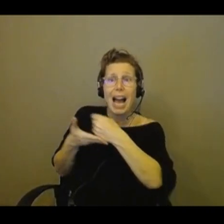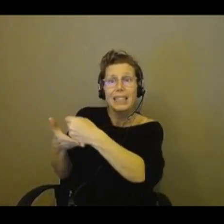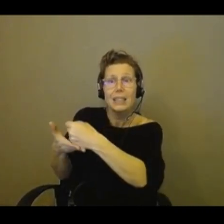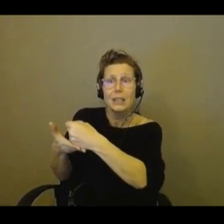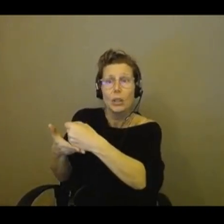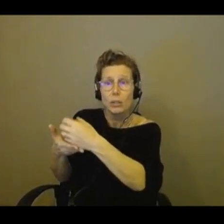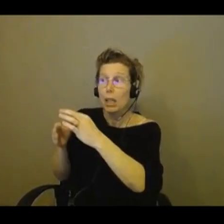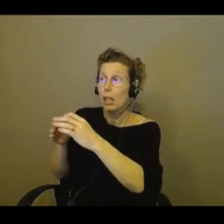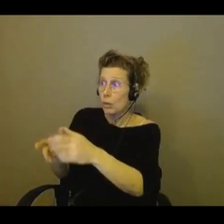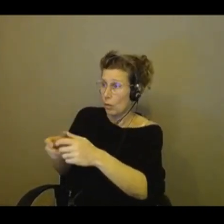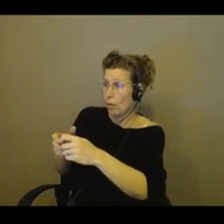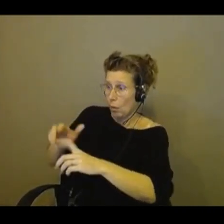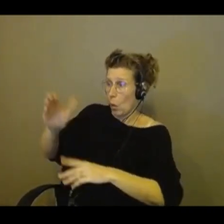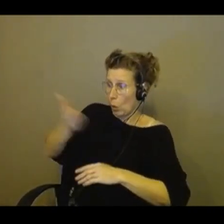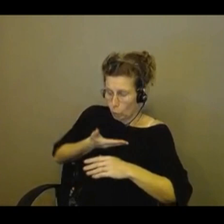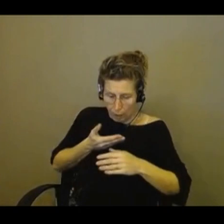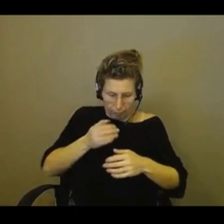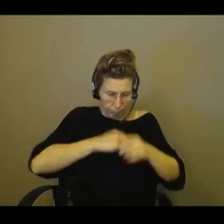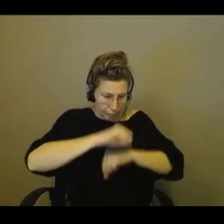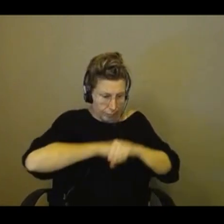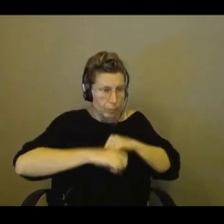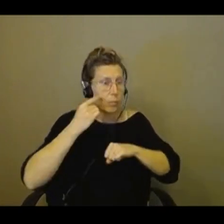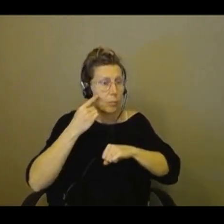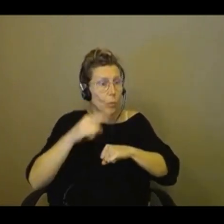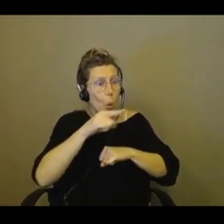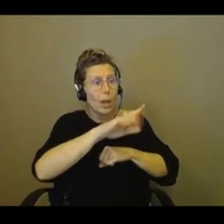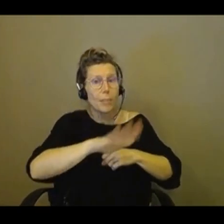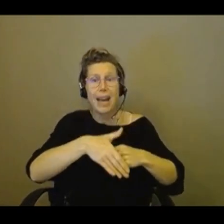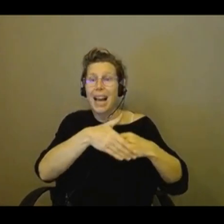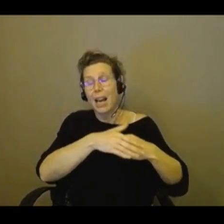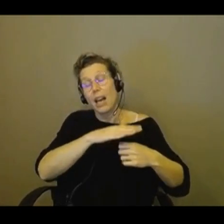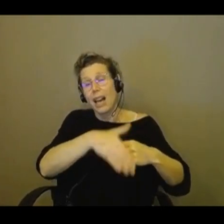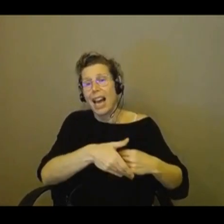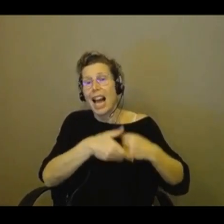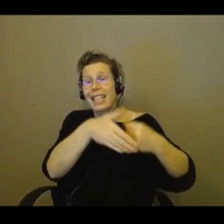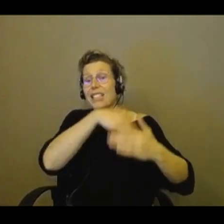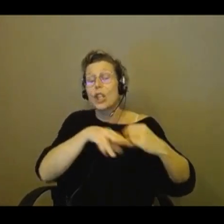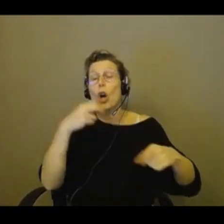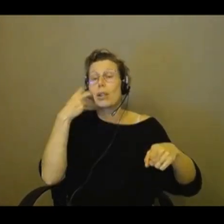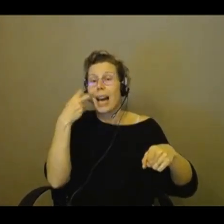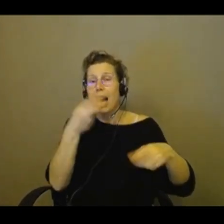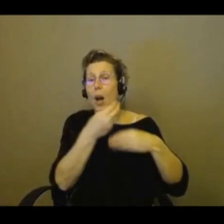à Assistant Gare, à ADIF Acerca, en fonction de la gare de départ et la gare d'arrivée.